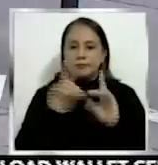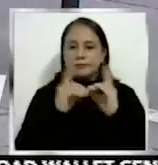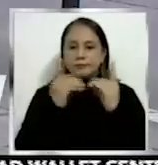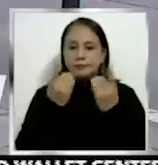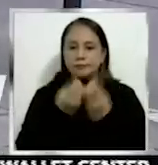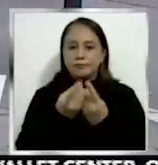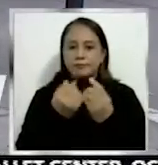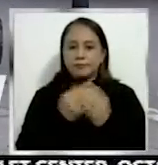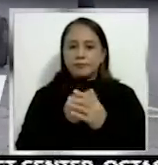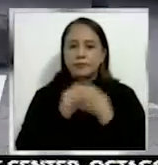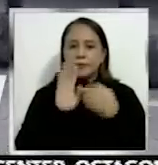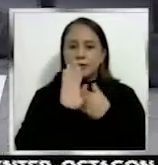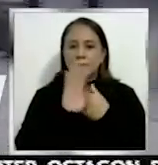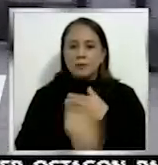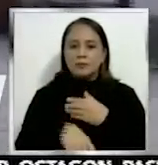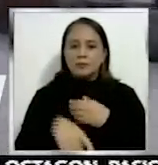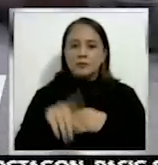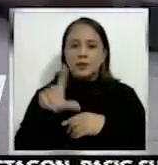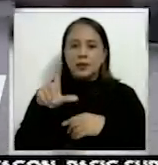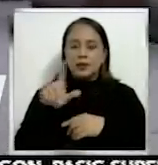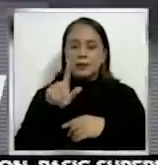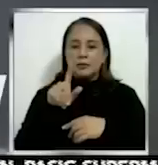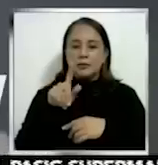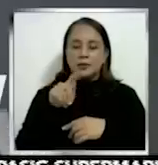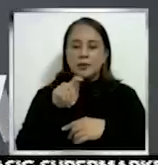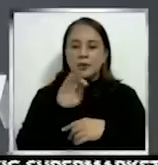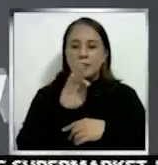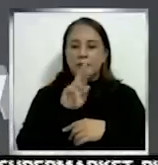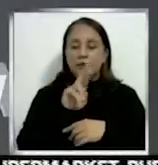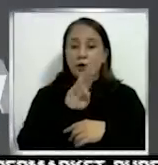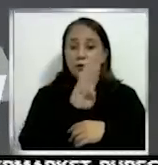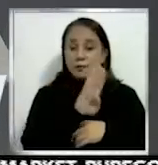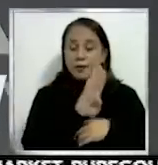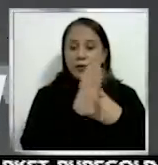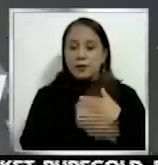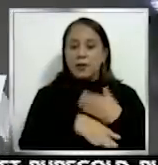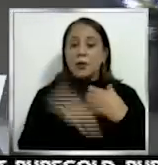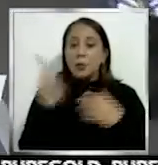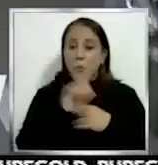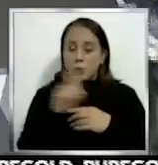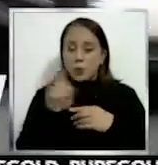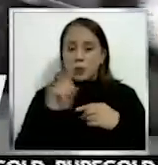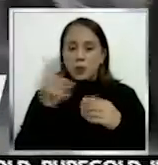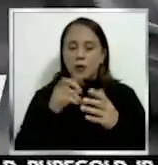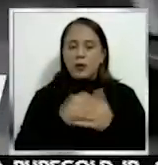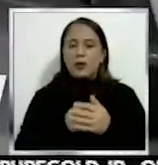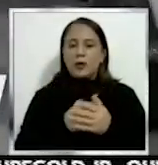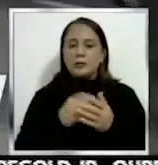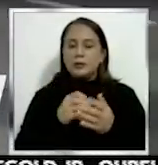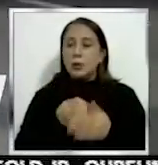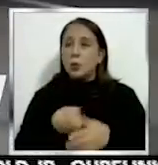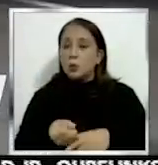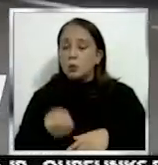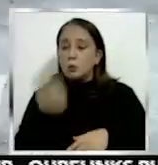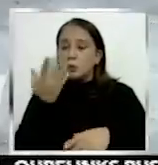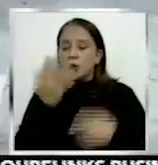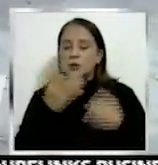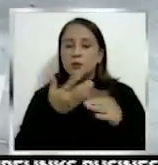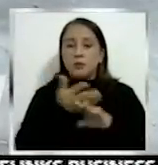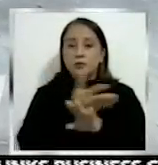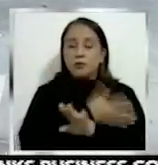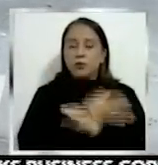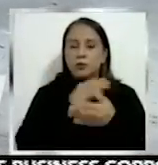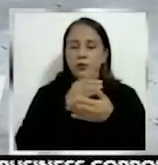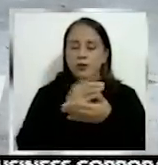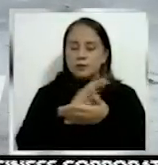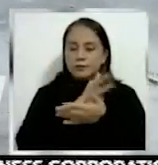ng Land Transportation Franchising and Regulatory Board o LTFRB ang rate sa halaga nito bago magkapandemya at bago